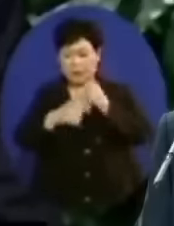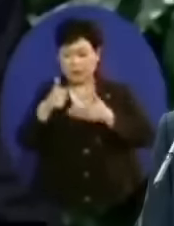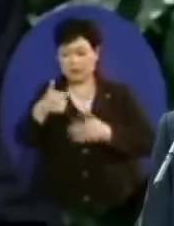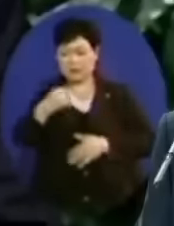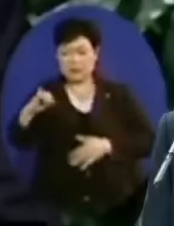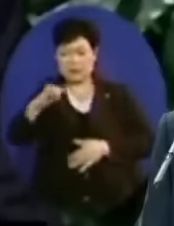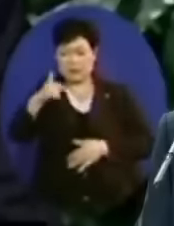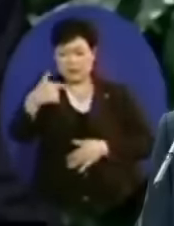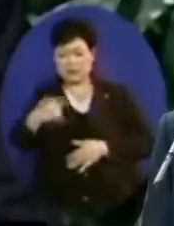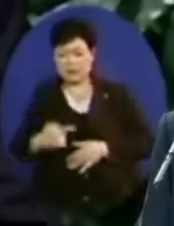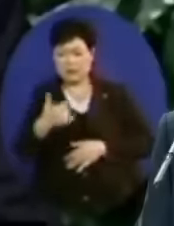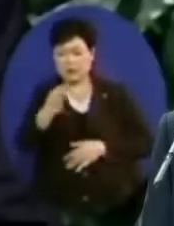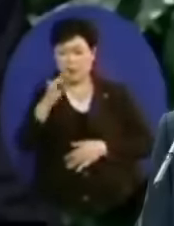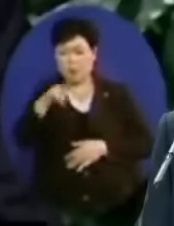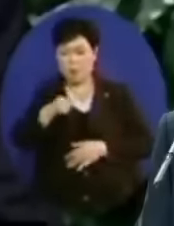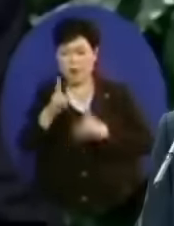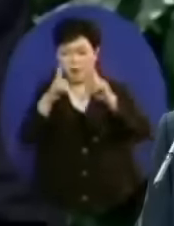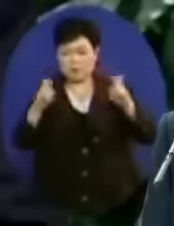멸망시키겠다.